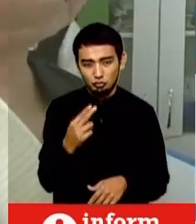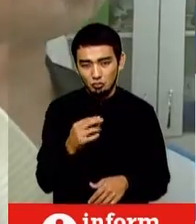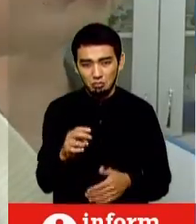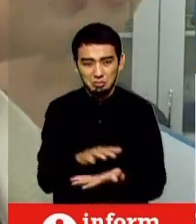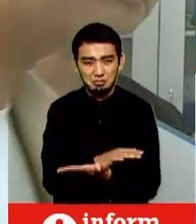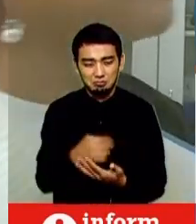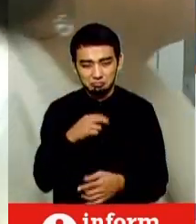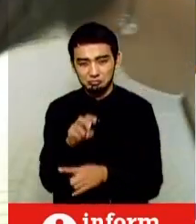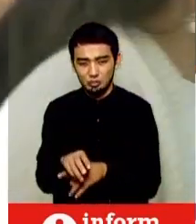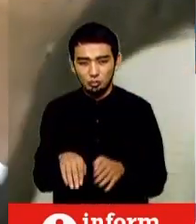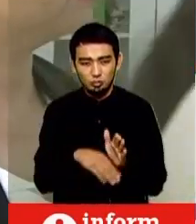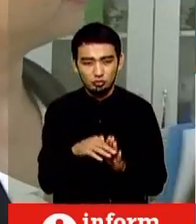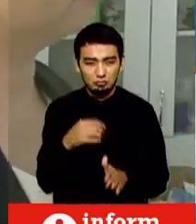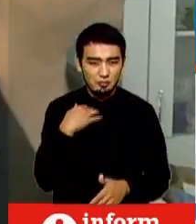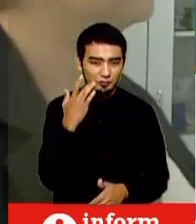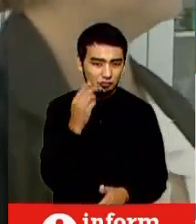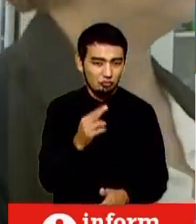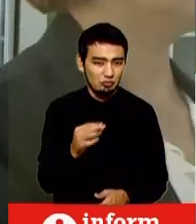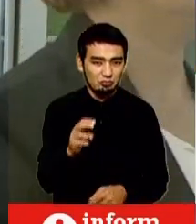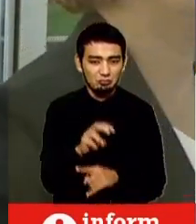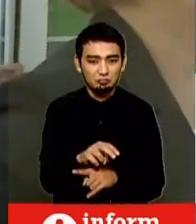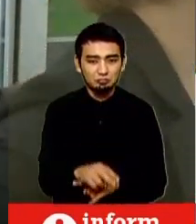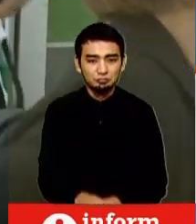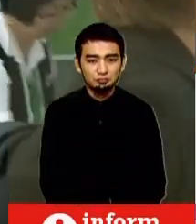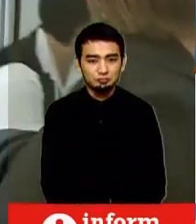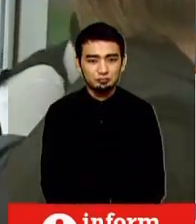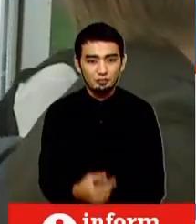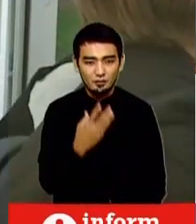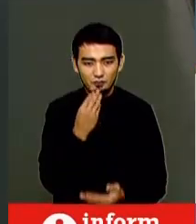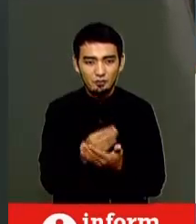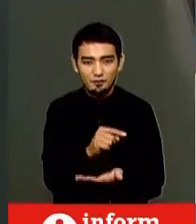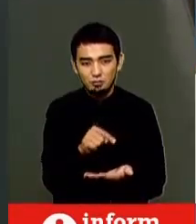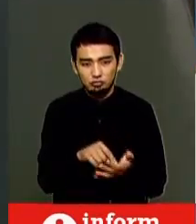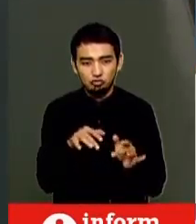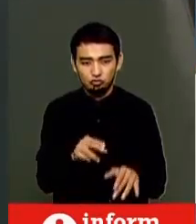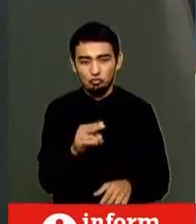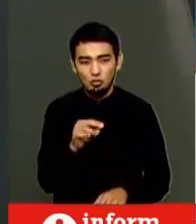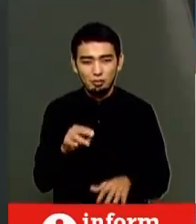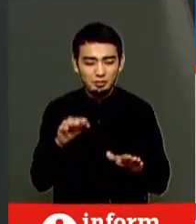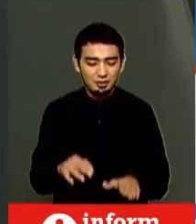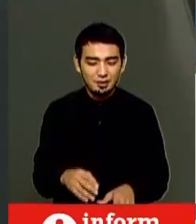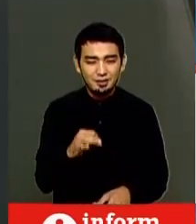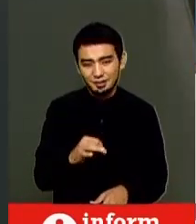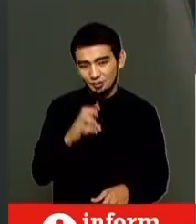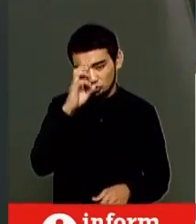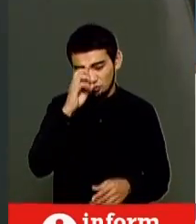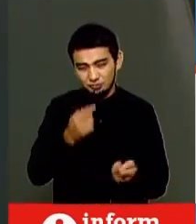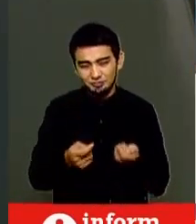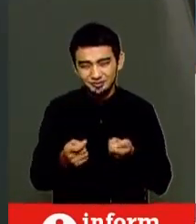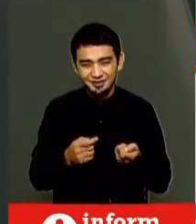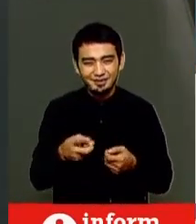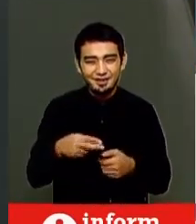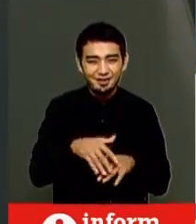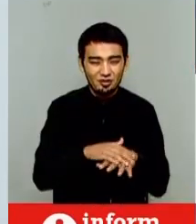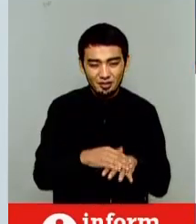Я всегда сюда подхожу и тут решаю свой вопрос. В государственной корпорации и правительства для граждан